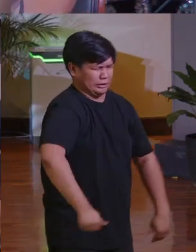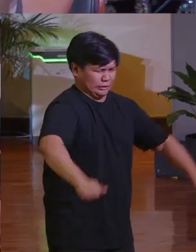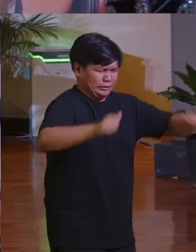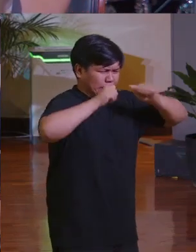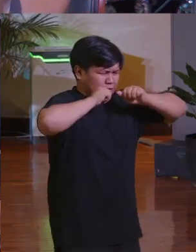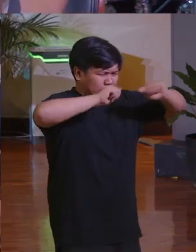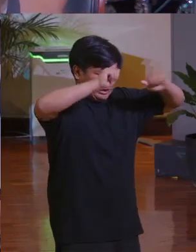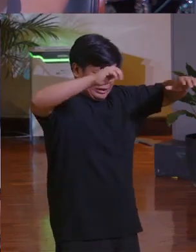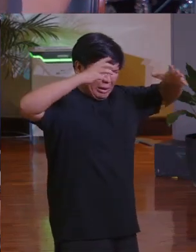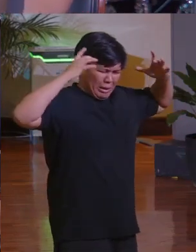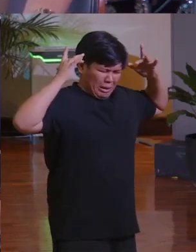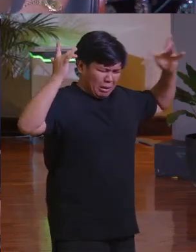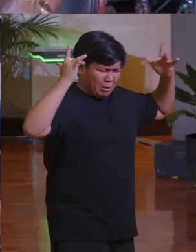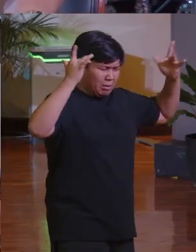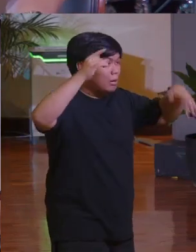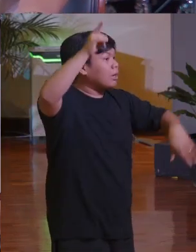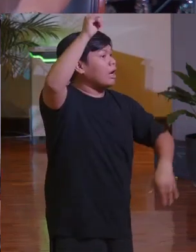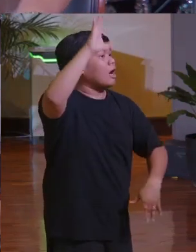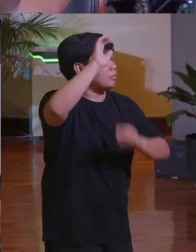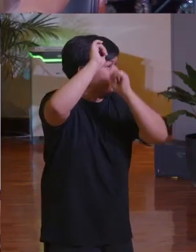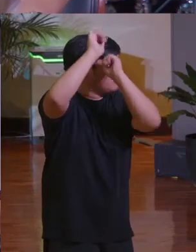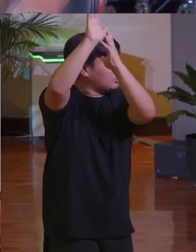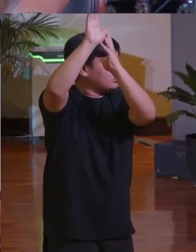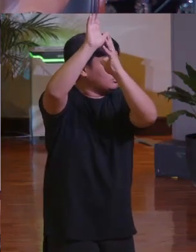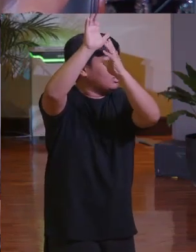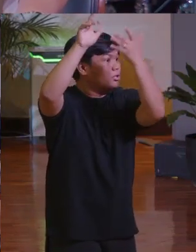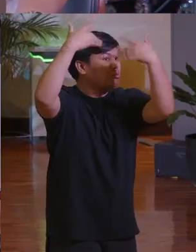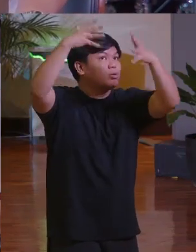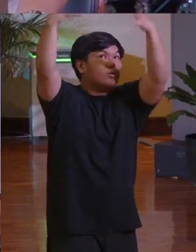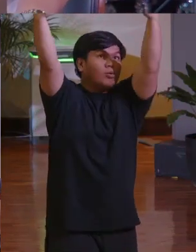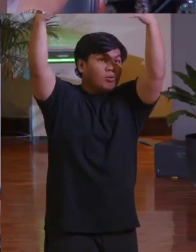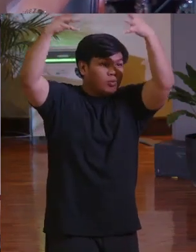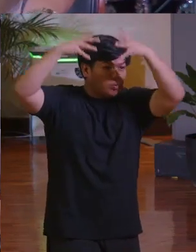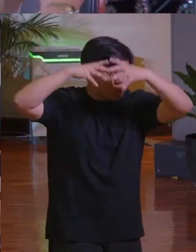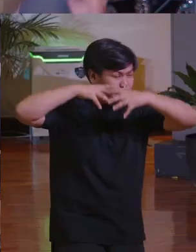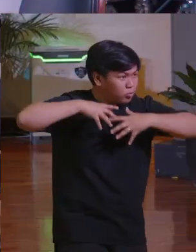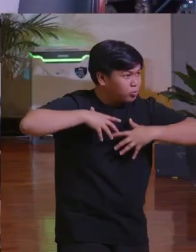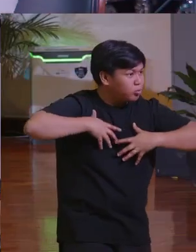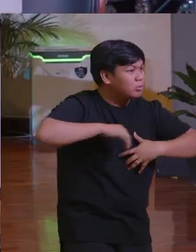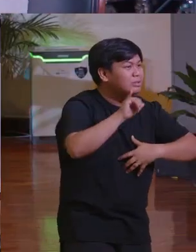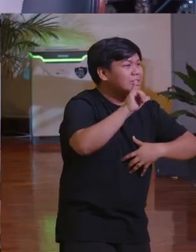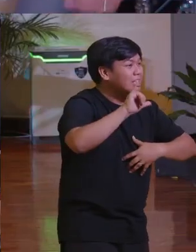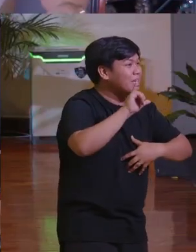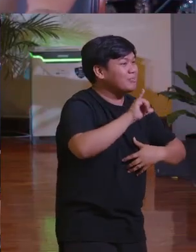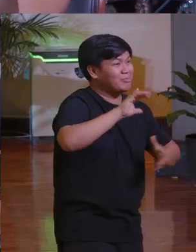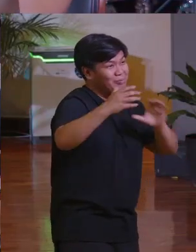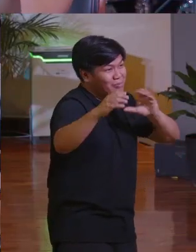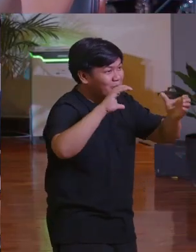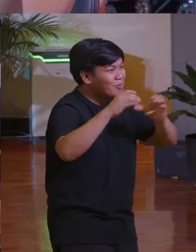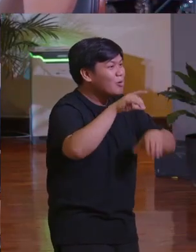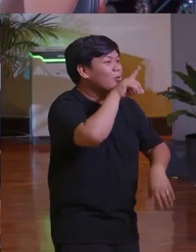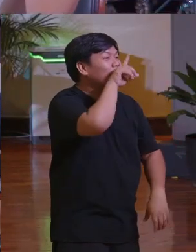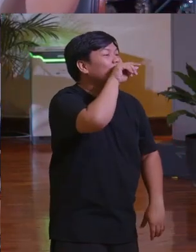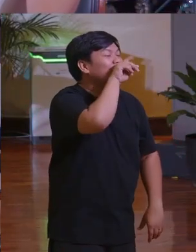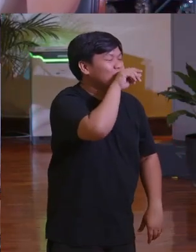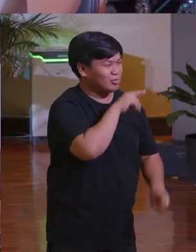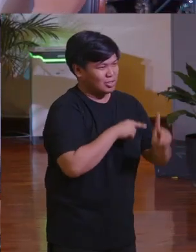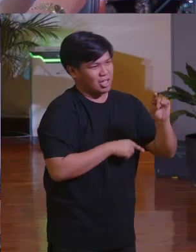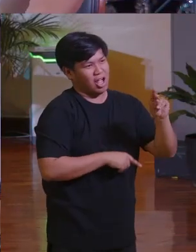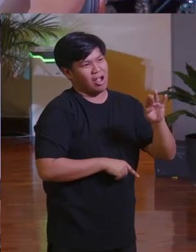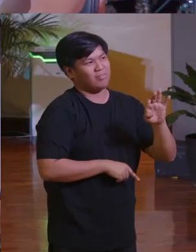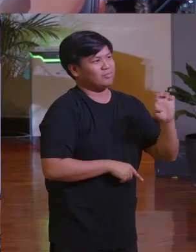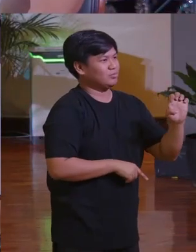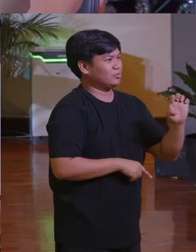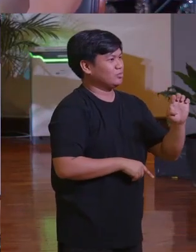something like a dove, sabi doon, na pumatong sa kanya, signifying na bumaba ang Espiritu ng Diyos sa